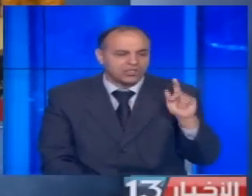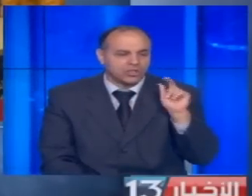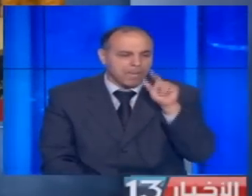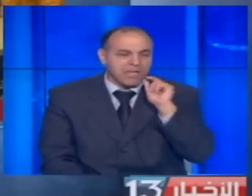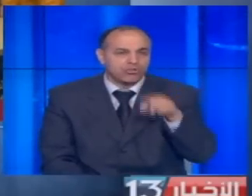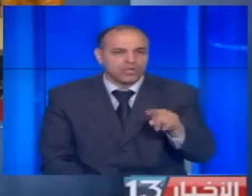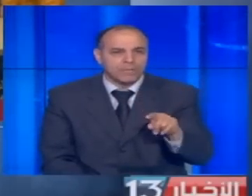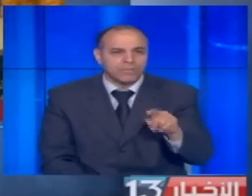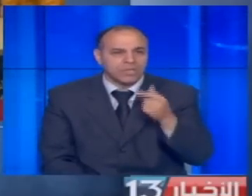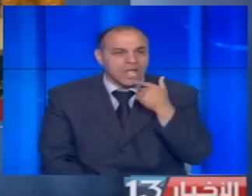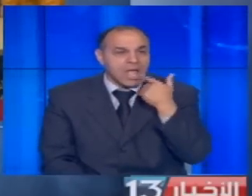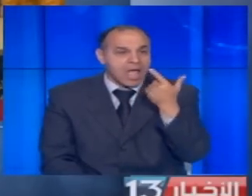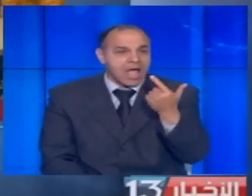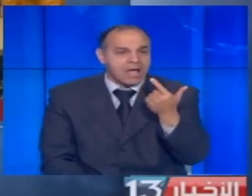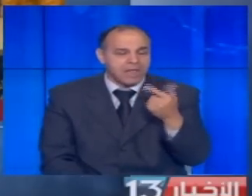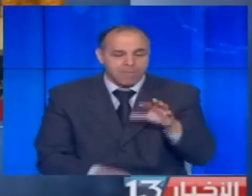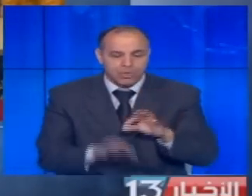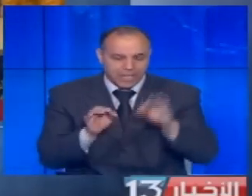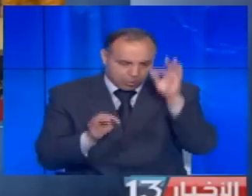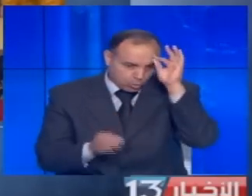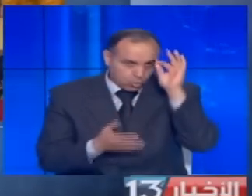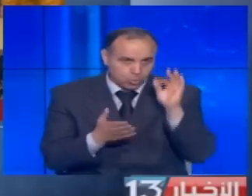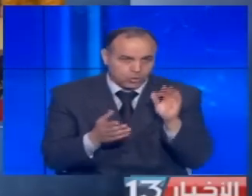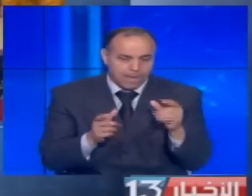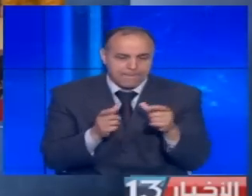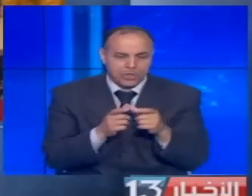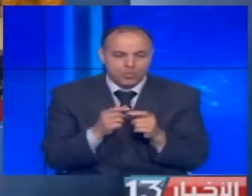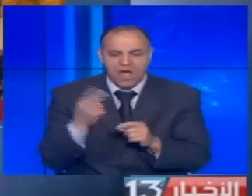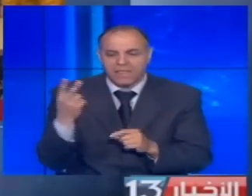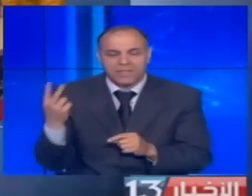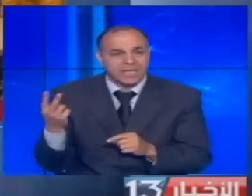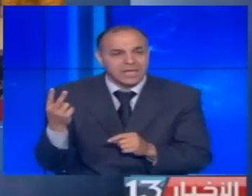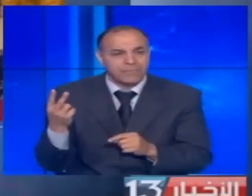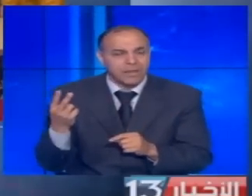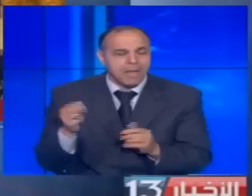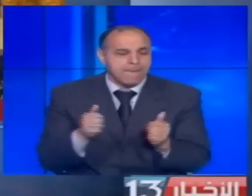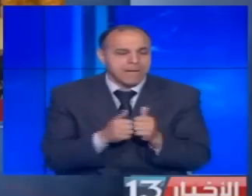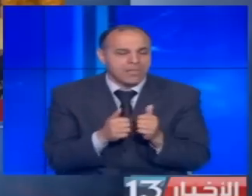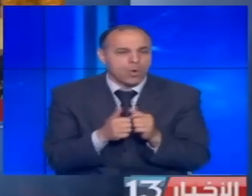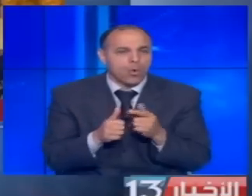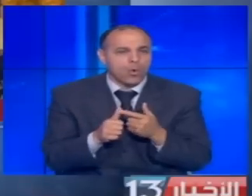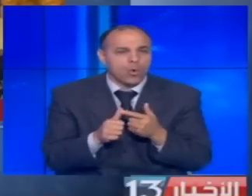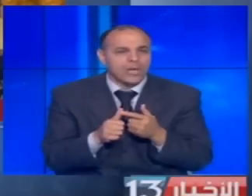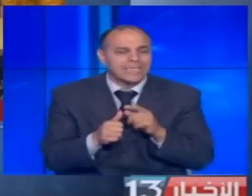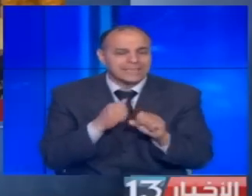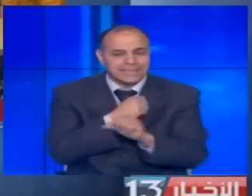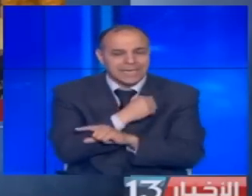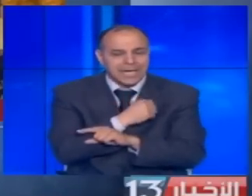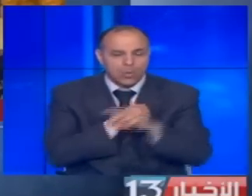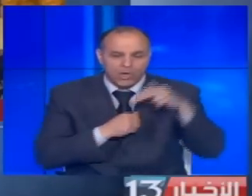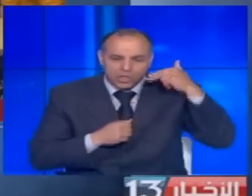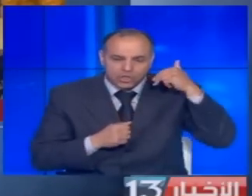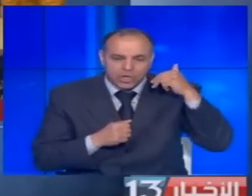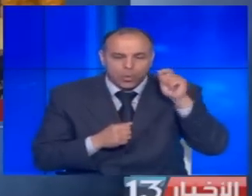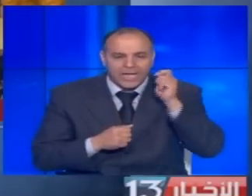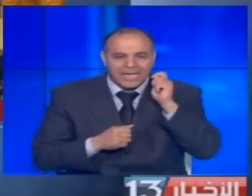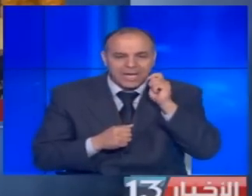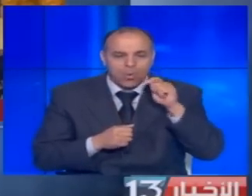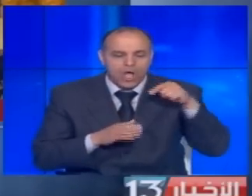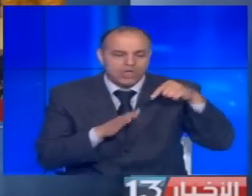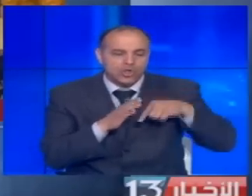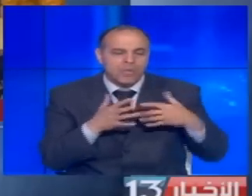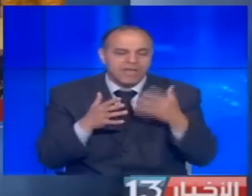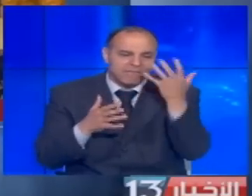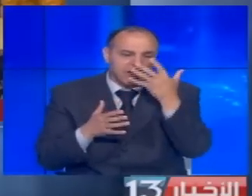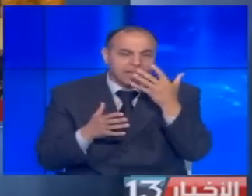القادم وضعت المنتخب التونسي في المجموعه الثانيه الى جانب كل من السنغال ونيجيريا وكينيا وجنوب افريقيا